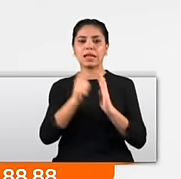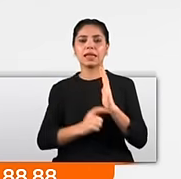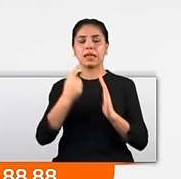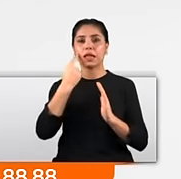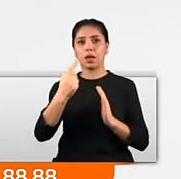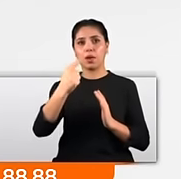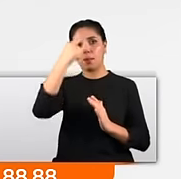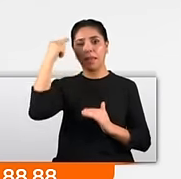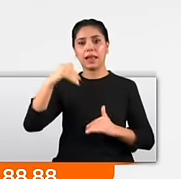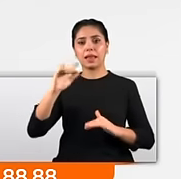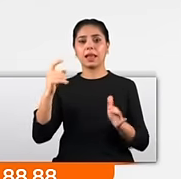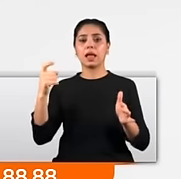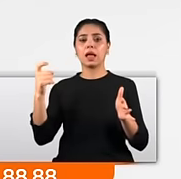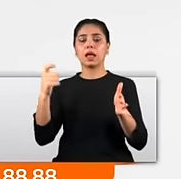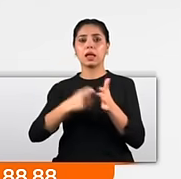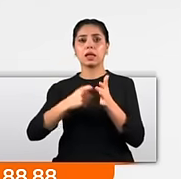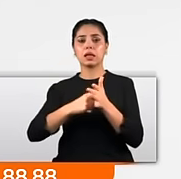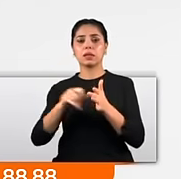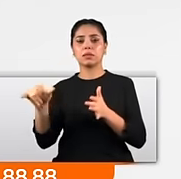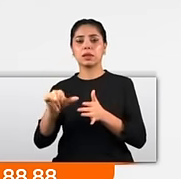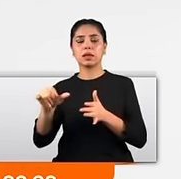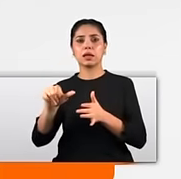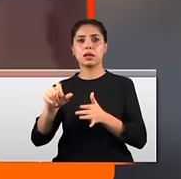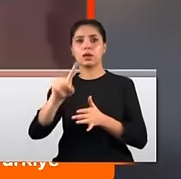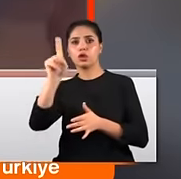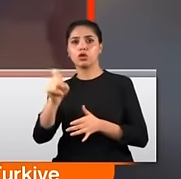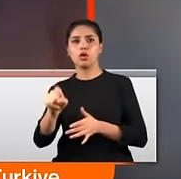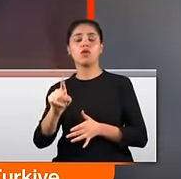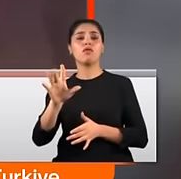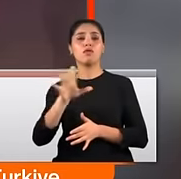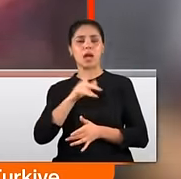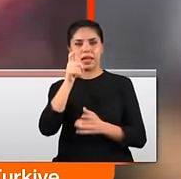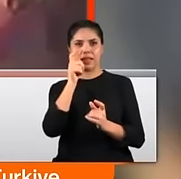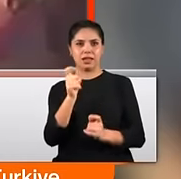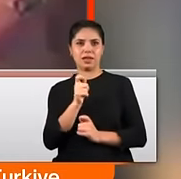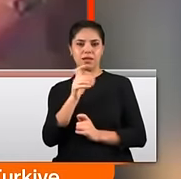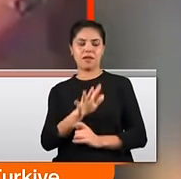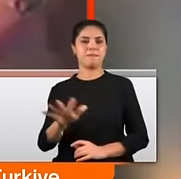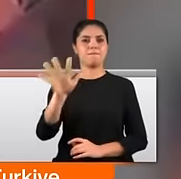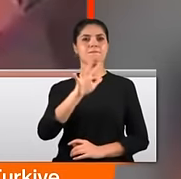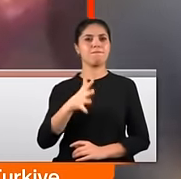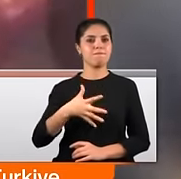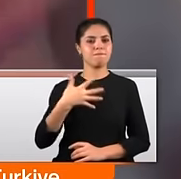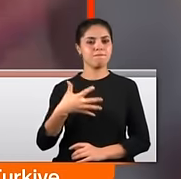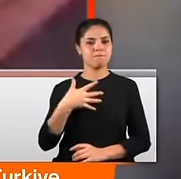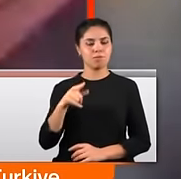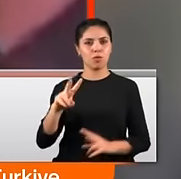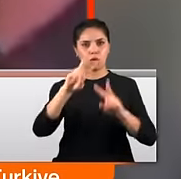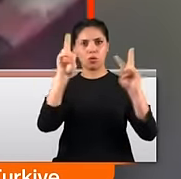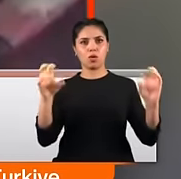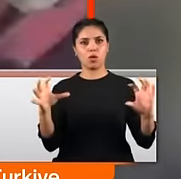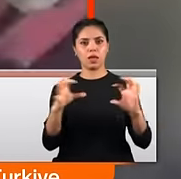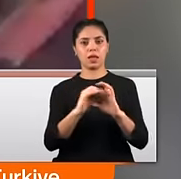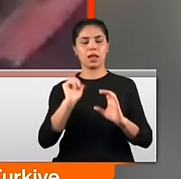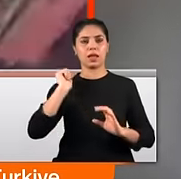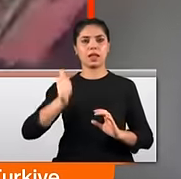belirsiz. İsimlerinin yanına konan soru işareti ise dikkat çekici. İşte tam da bugün kafalarda soru işareti yaratan meseleyle ilgili savcılık